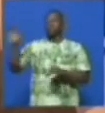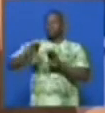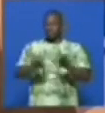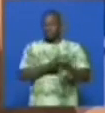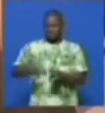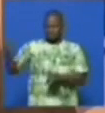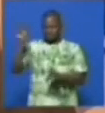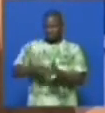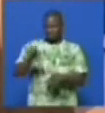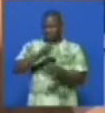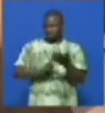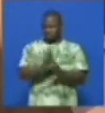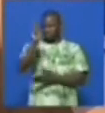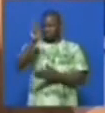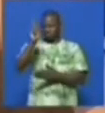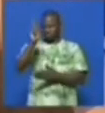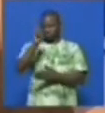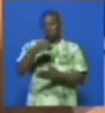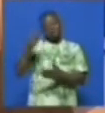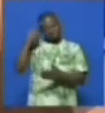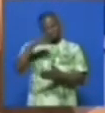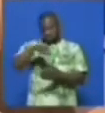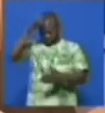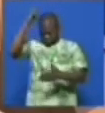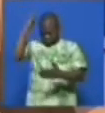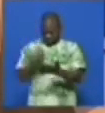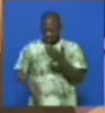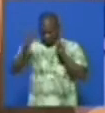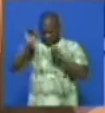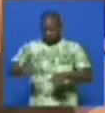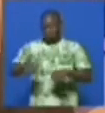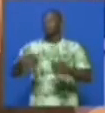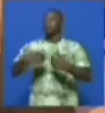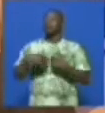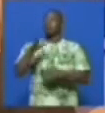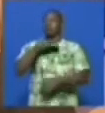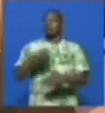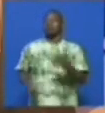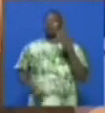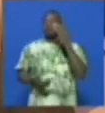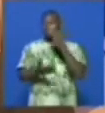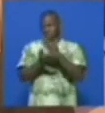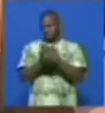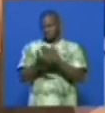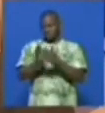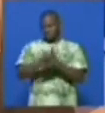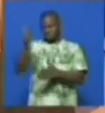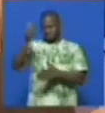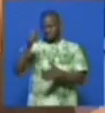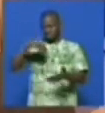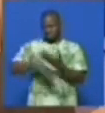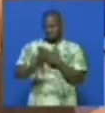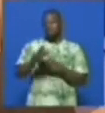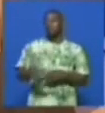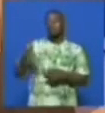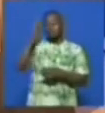des universités pour lesquelles nous pouvons avoir confiance dans la recherche du savoir, dans la recherche de